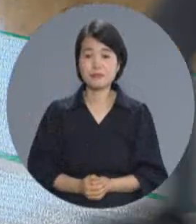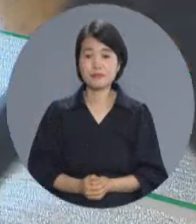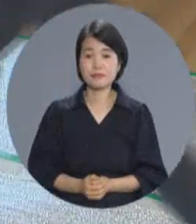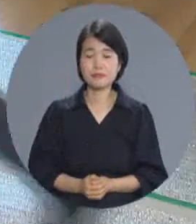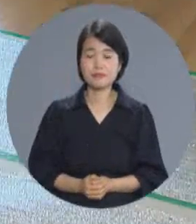차립니다